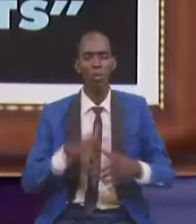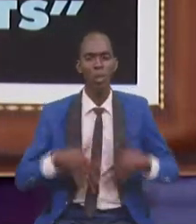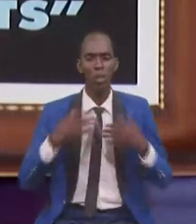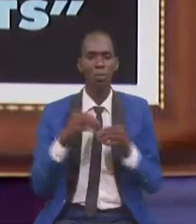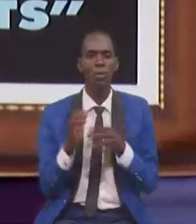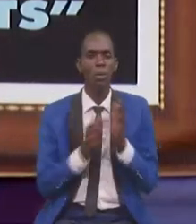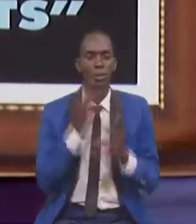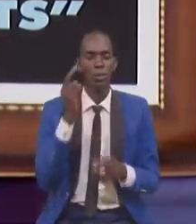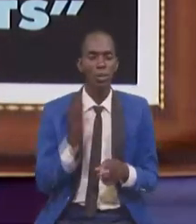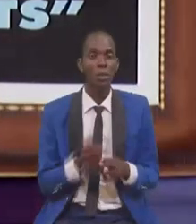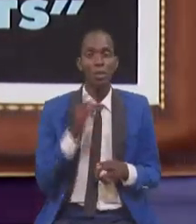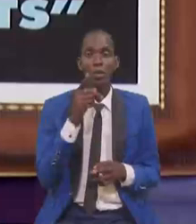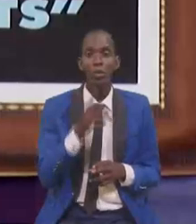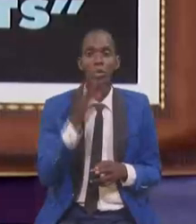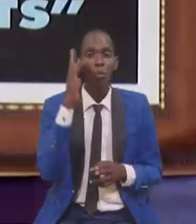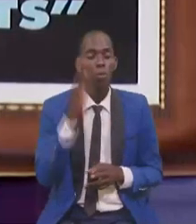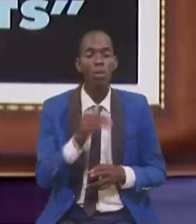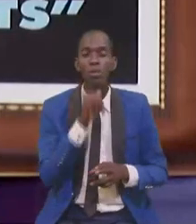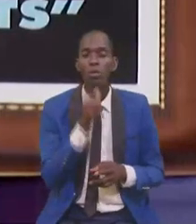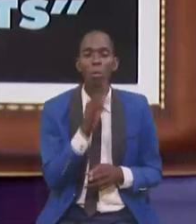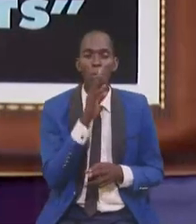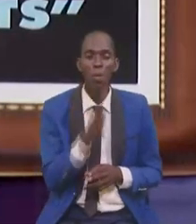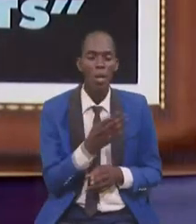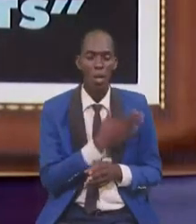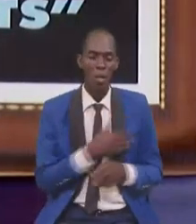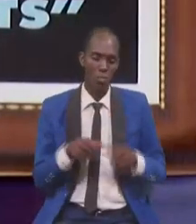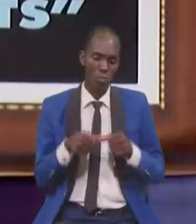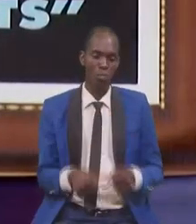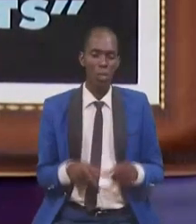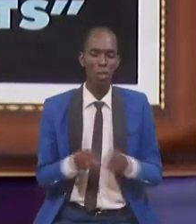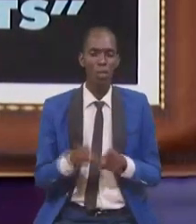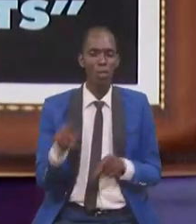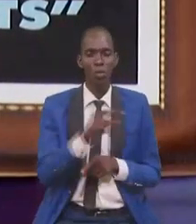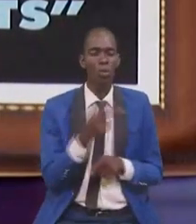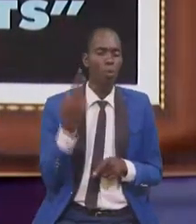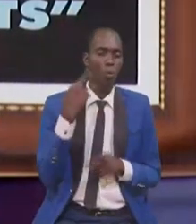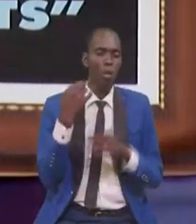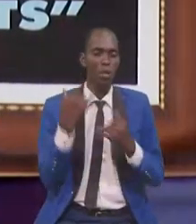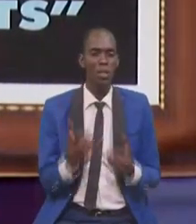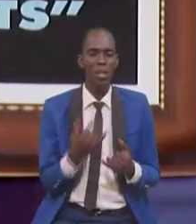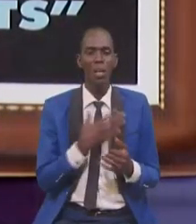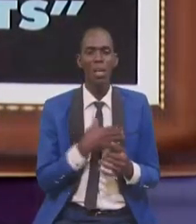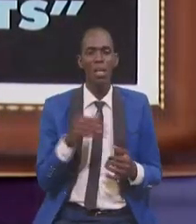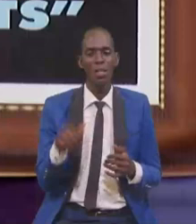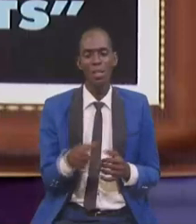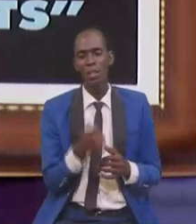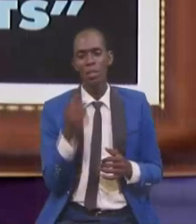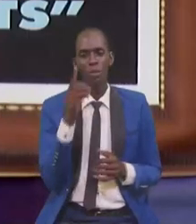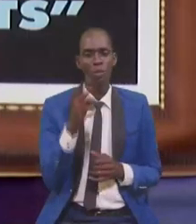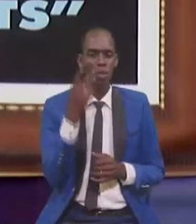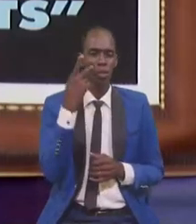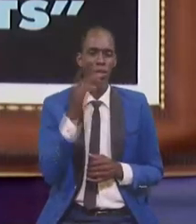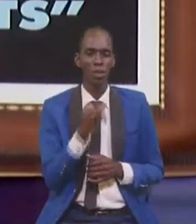vie. Vous ne serez pas, vous n'allez pas demeurer tel que vous êtes maintenant. Et quiconque